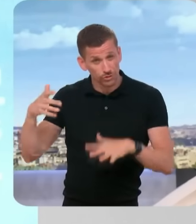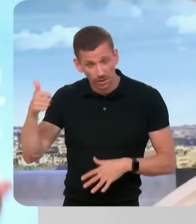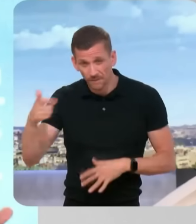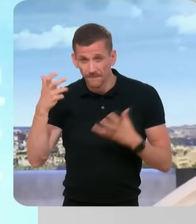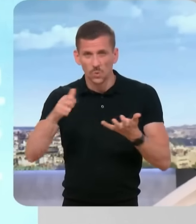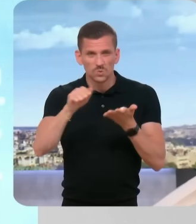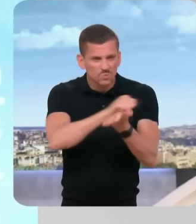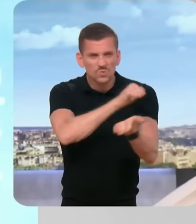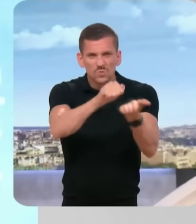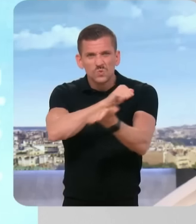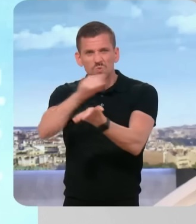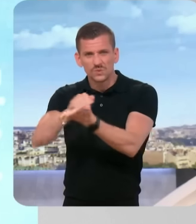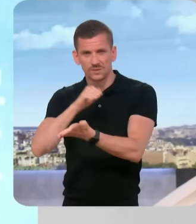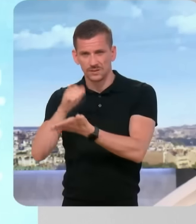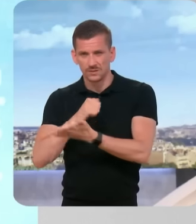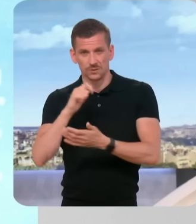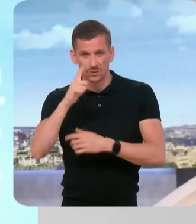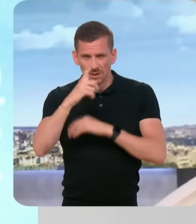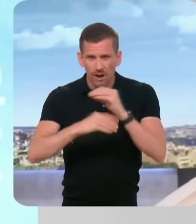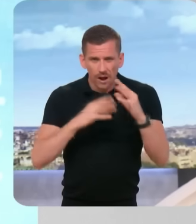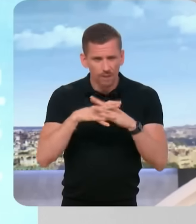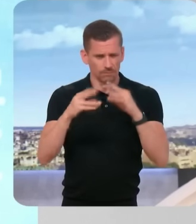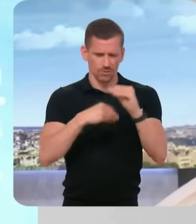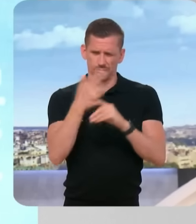compris le plus important, celui qui reste,